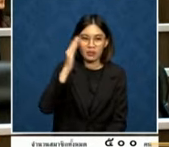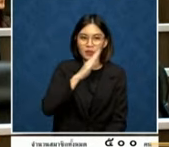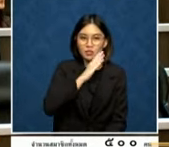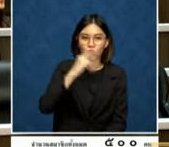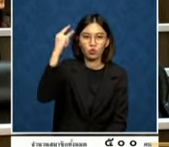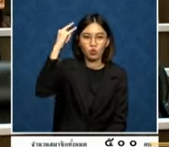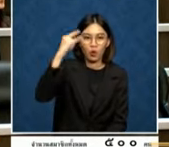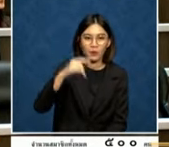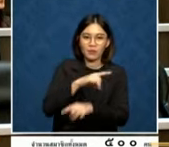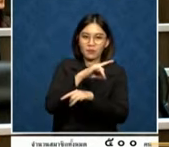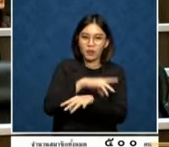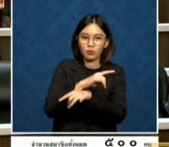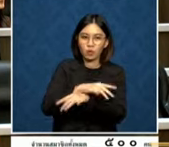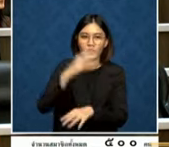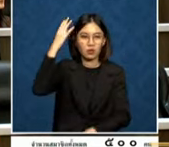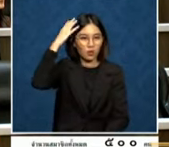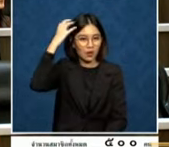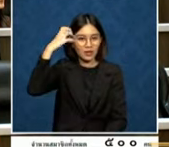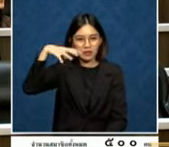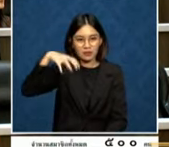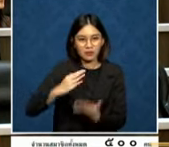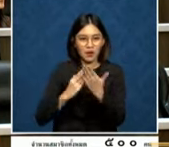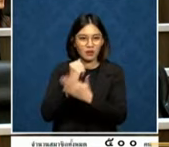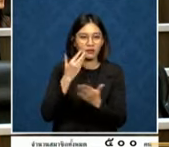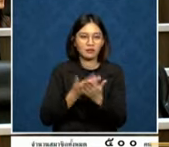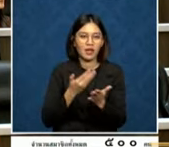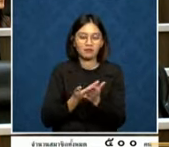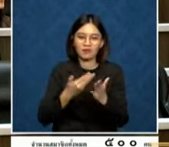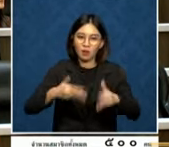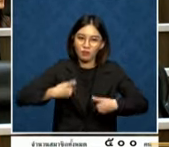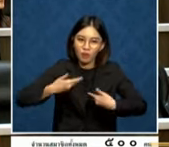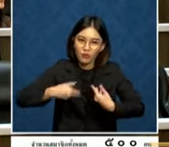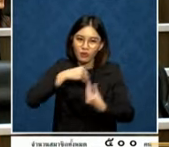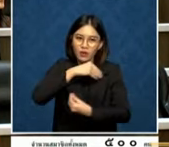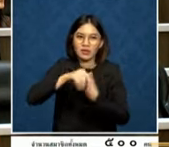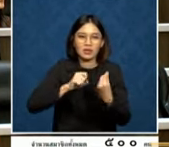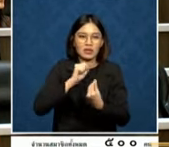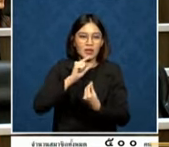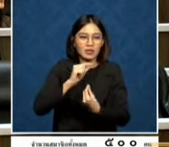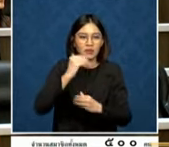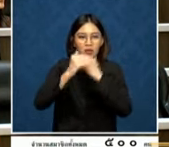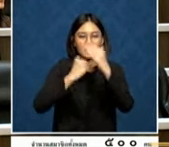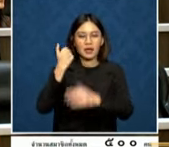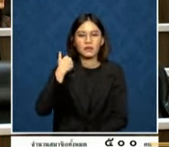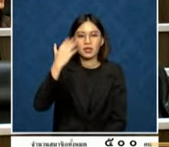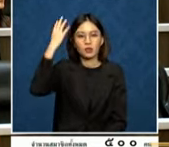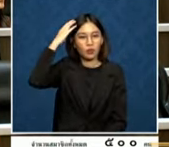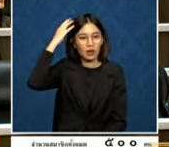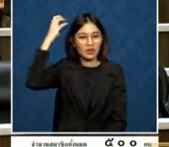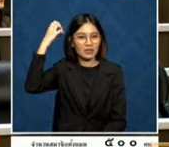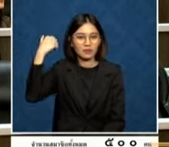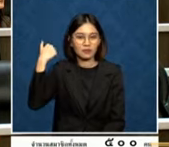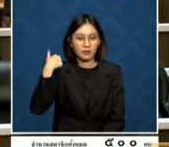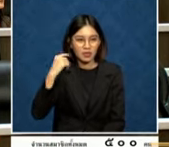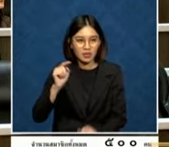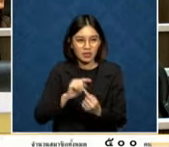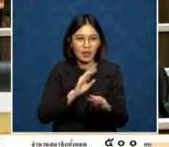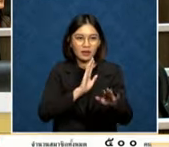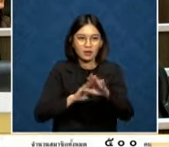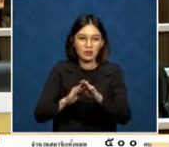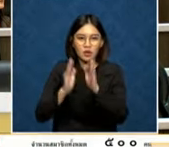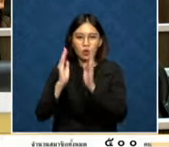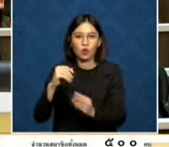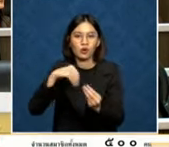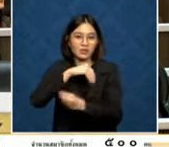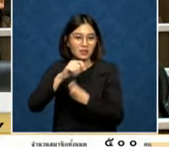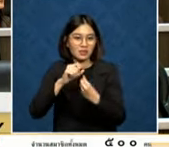เพชรหัวหินสำเร็จจะสร้างมูลค่าเศรษฐกิจมหาศาลให้เกิดขึ้นในภูมิภาคค่ะเพราะหัวหินค่ะมีศักยภาพที่จะดึงดูดกลุ่มเศรษฐีจาก